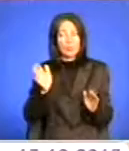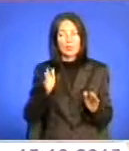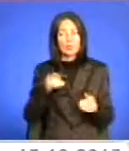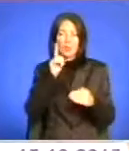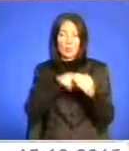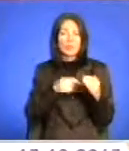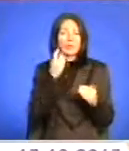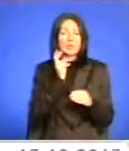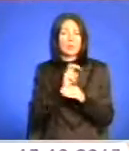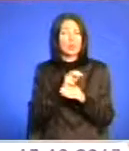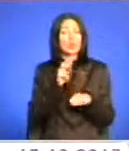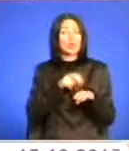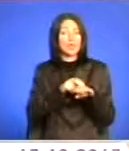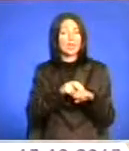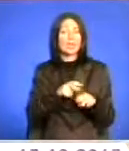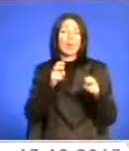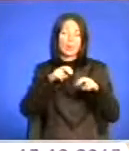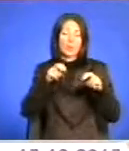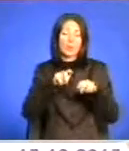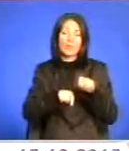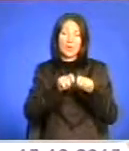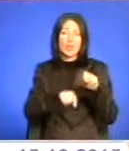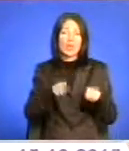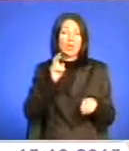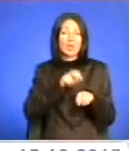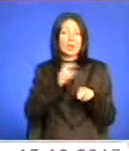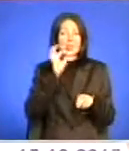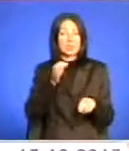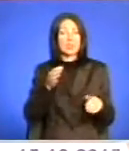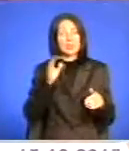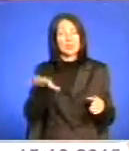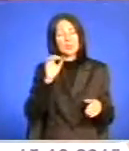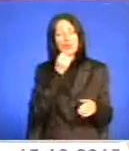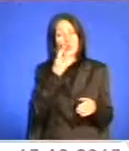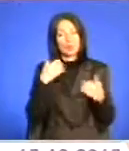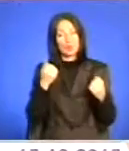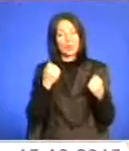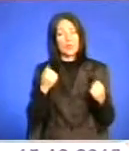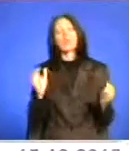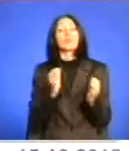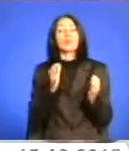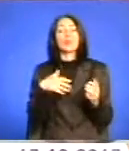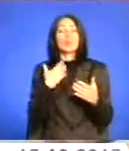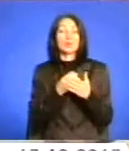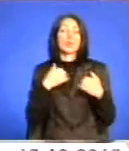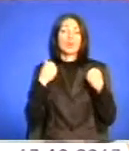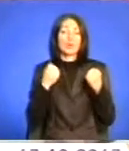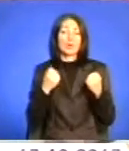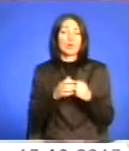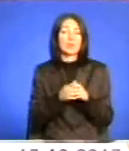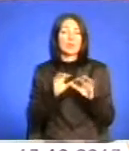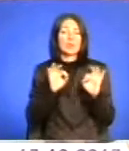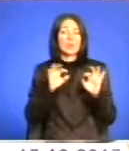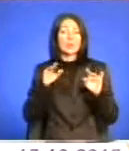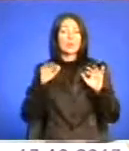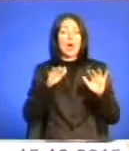ти обстежишся, і лікар скаже, в тебе все добре, ти здорова, живи і будь здорова. Піклуйтеся про своє здоров'я. Інформаційну